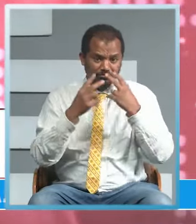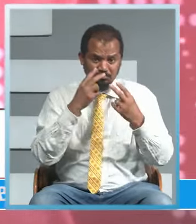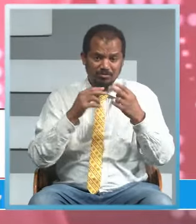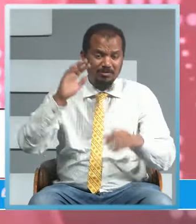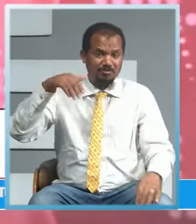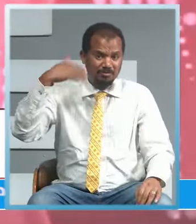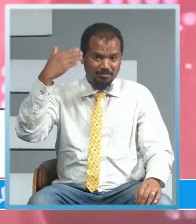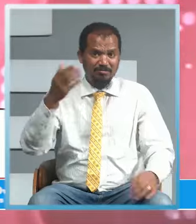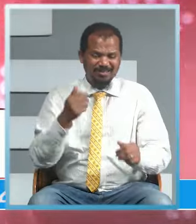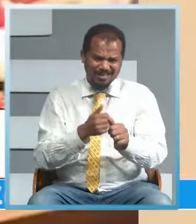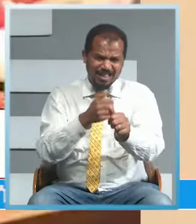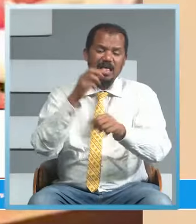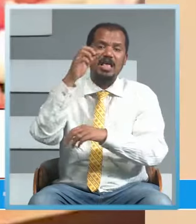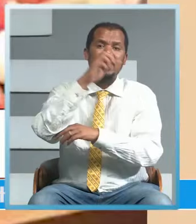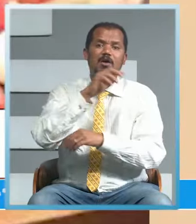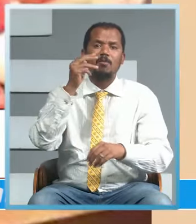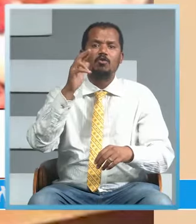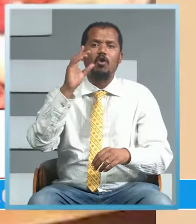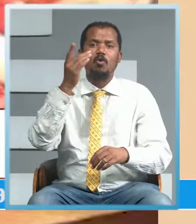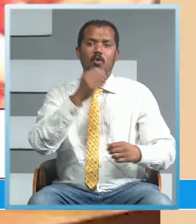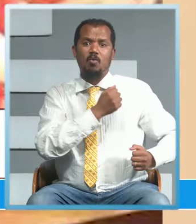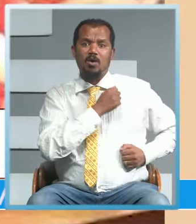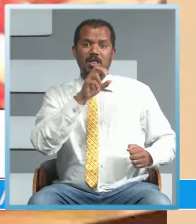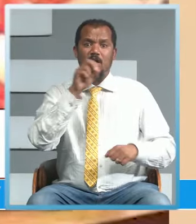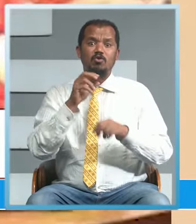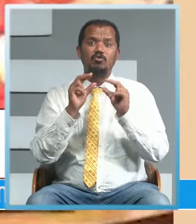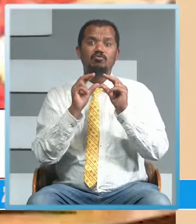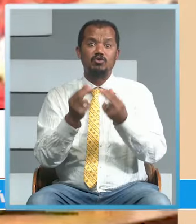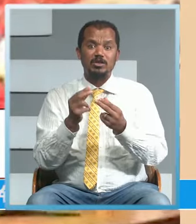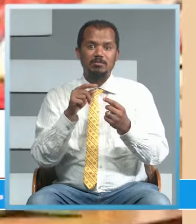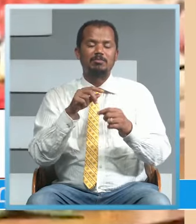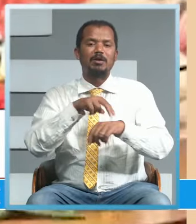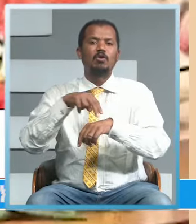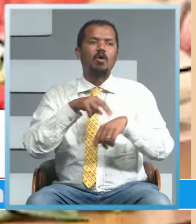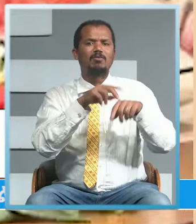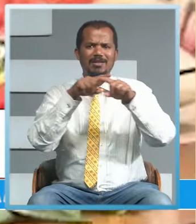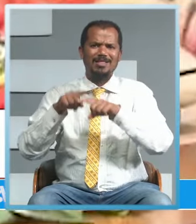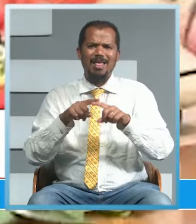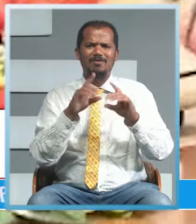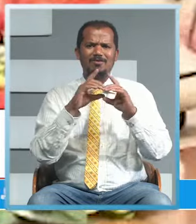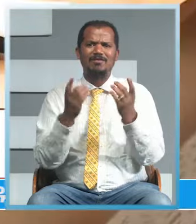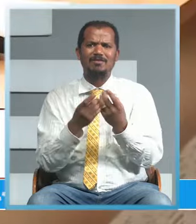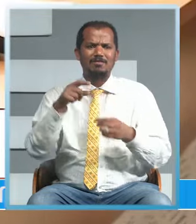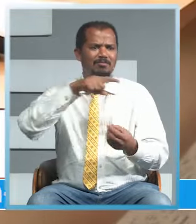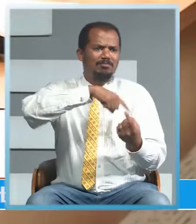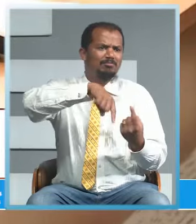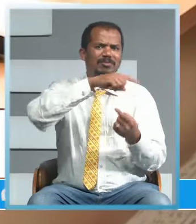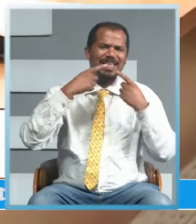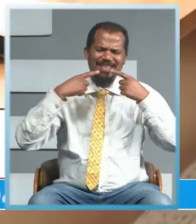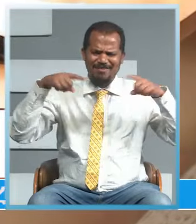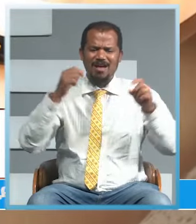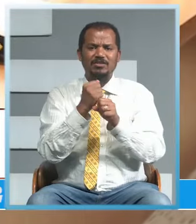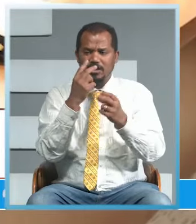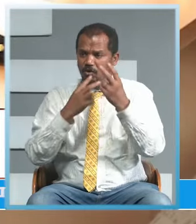ሲሆን በሚቀጥሉት ተከታታይ ቀናት የሞሮኮ ወታደራዊ ልዑክ በተቋሙ የተለያዩ ክፍሎች በመዘዋወር